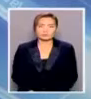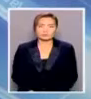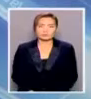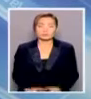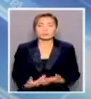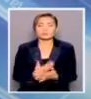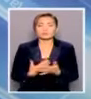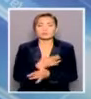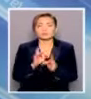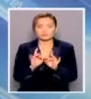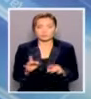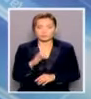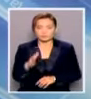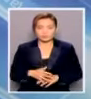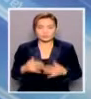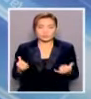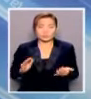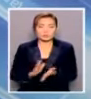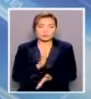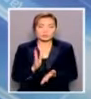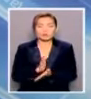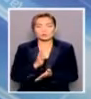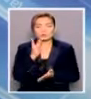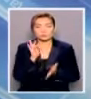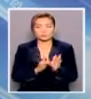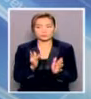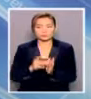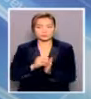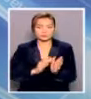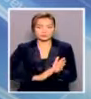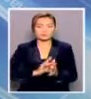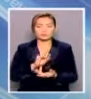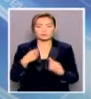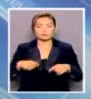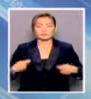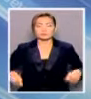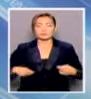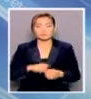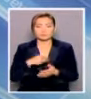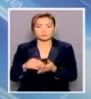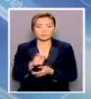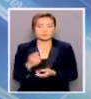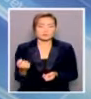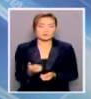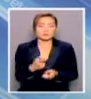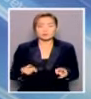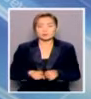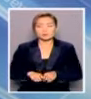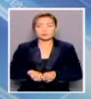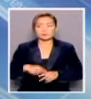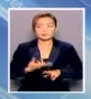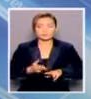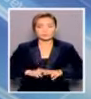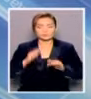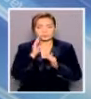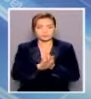Тікелей эфирде жаңалық қызметі. Бүгінде газет журналдарға жазылып, оны дүңгіршекке барып сатып алатындар аз. Демек, етшеңді